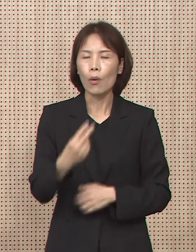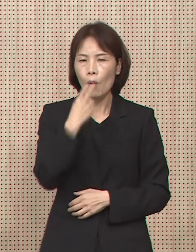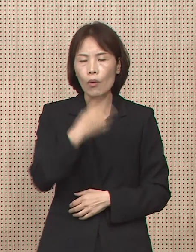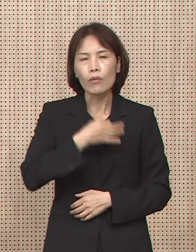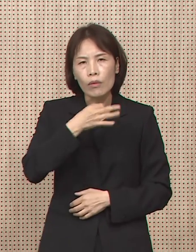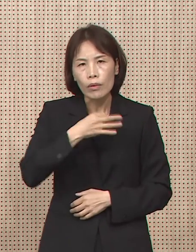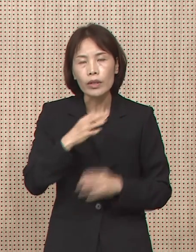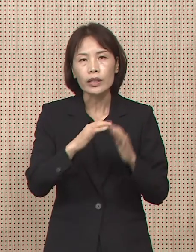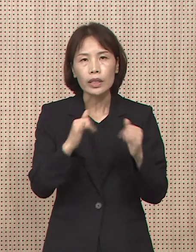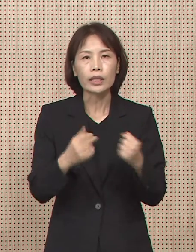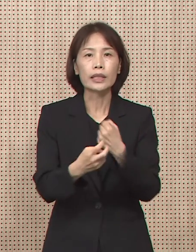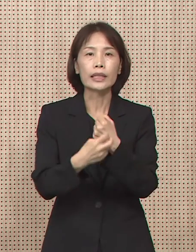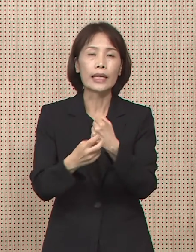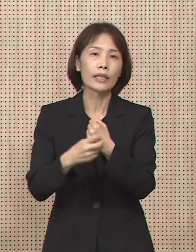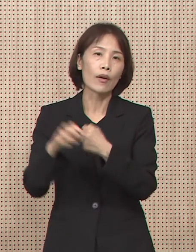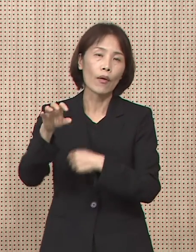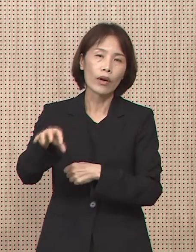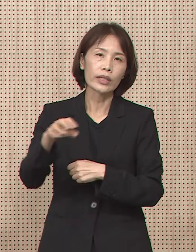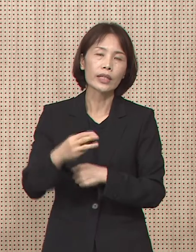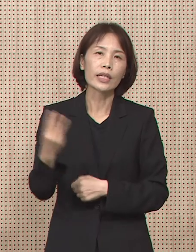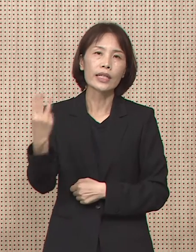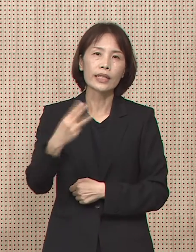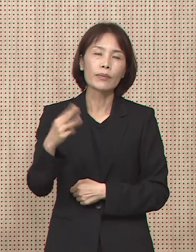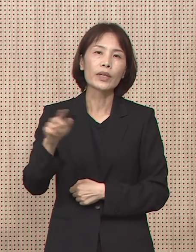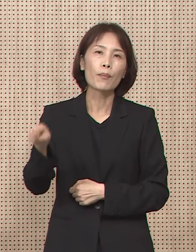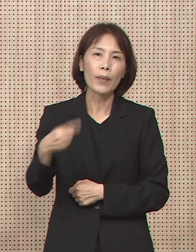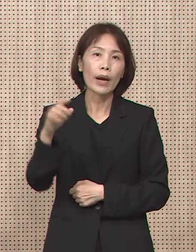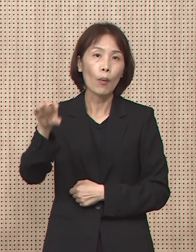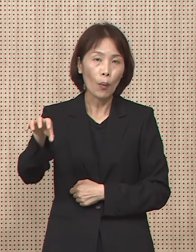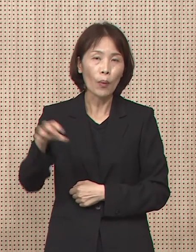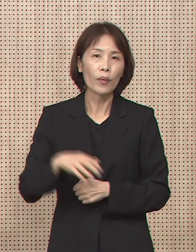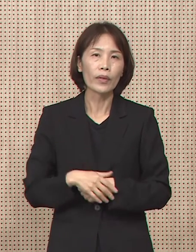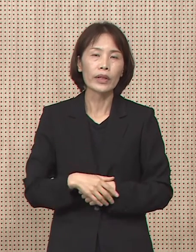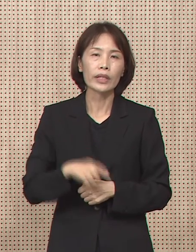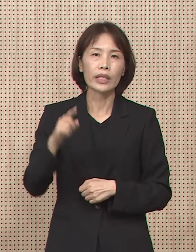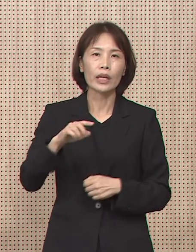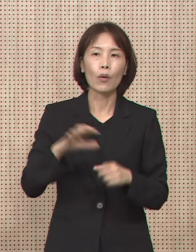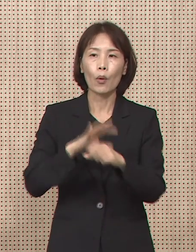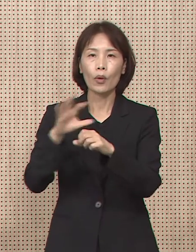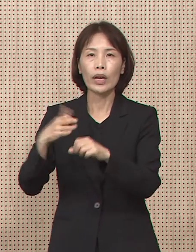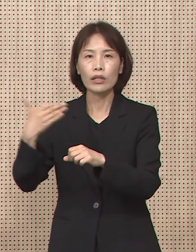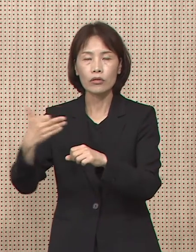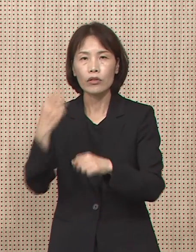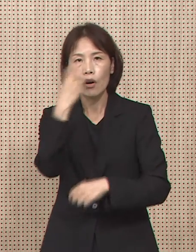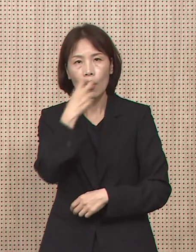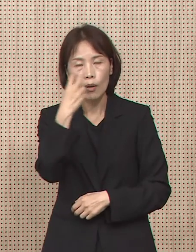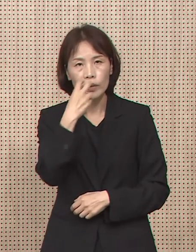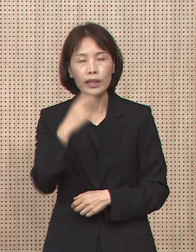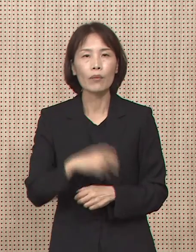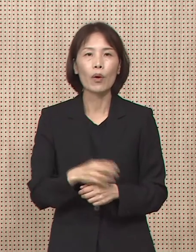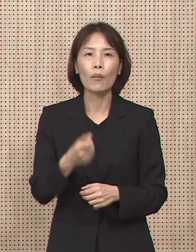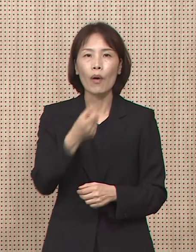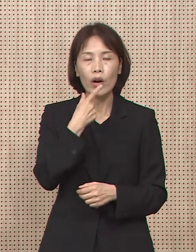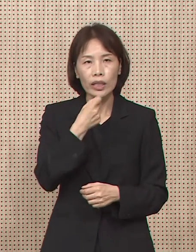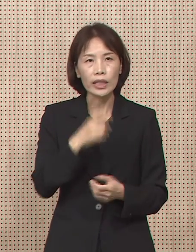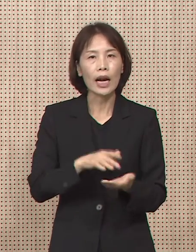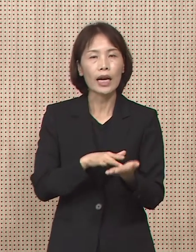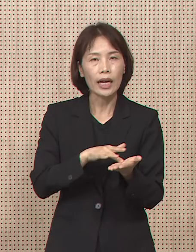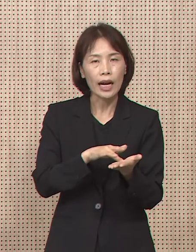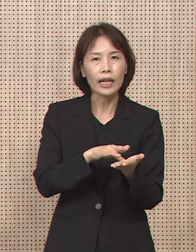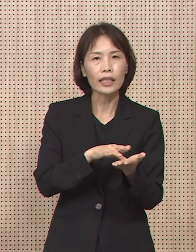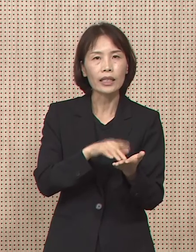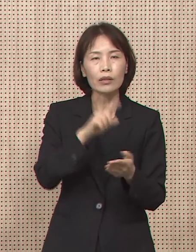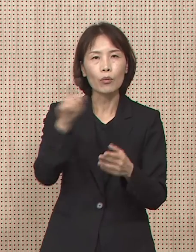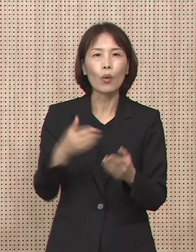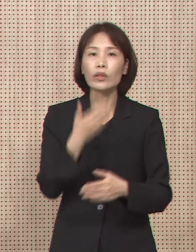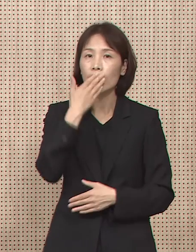호흡기 환자 진료센터는 도내 3,140개소이며, 이중 코로나19 검사, 먹는 치료제 처방, 확진자 대면